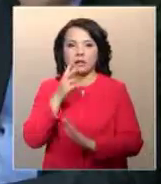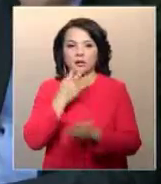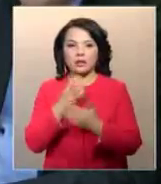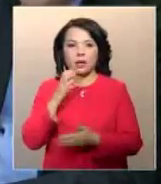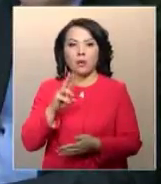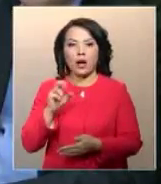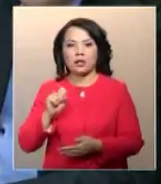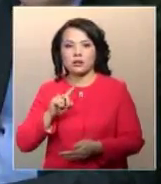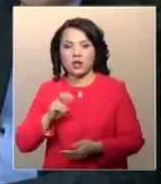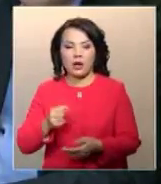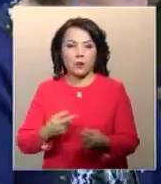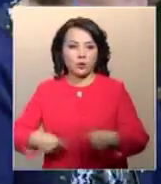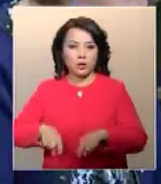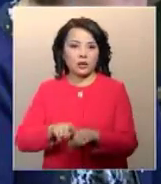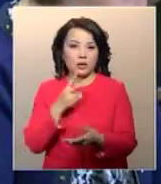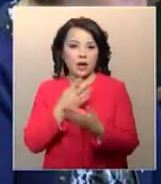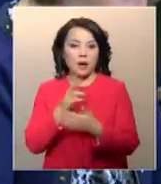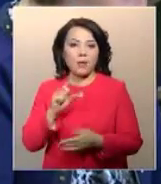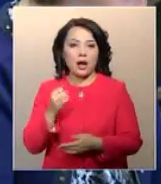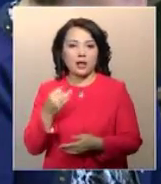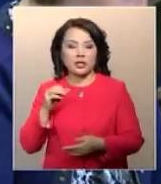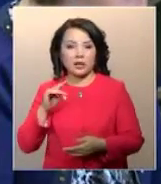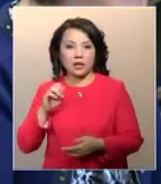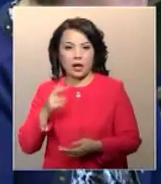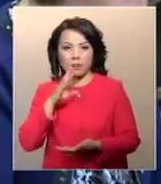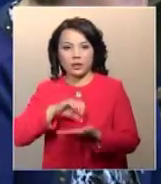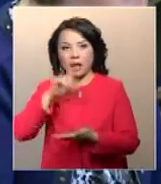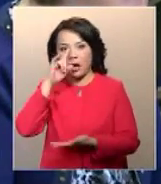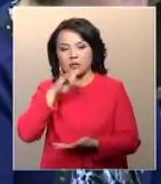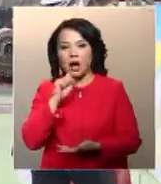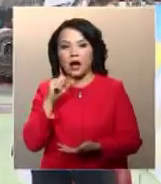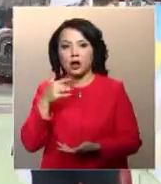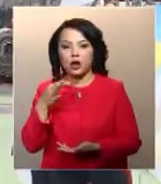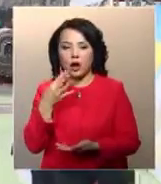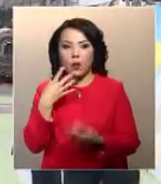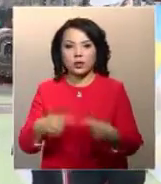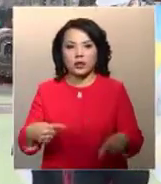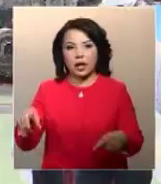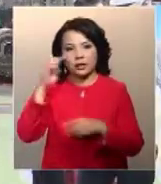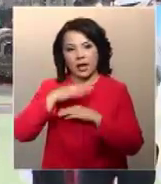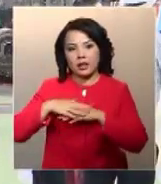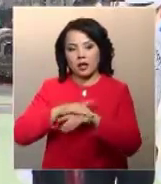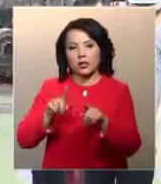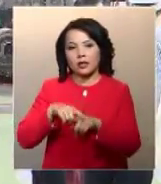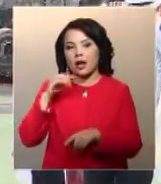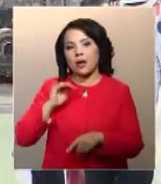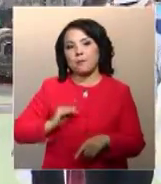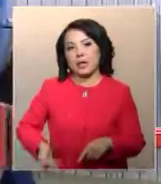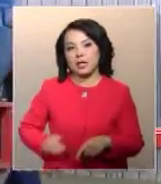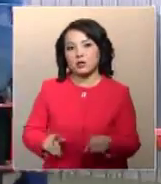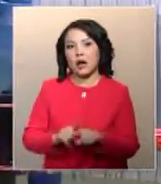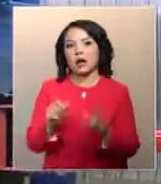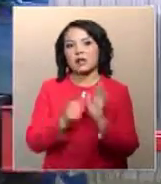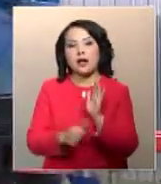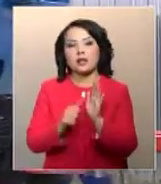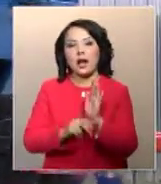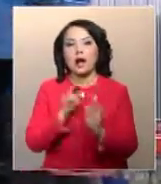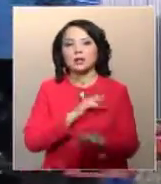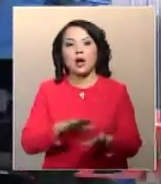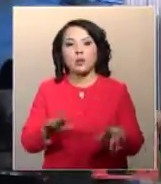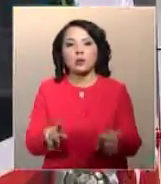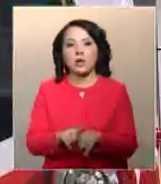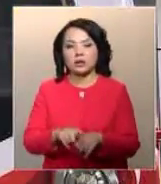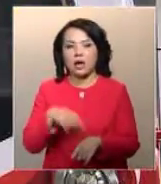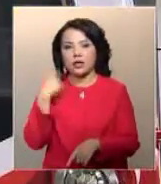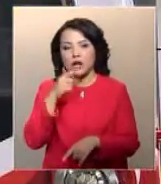Сөйтіп Самұрық-Қазына әл-ауқат қоры, Бәйтерек холдингі, Қазагро және өзге де мемлекет меншігіндегі ұзын саны 60 кәсіпорын